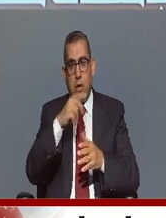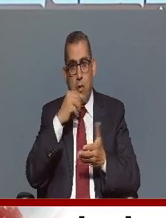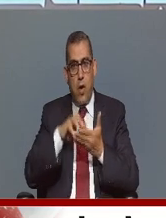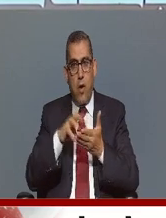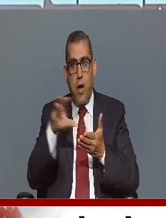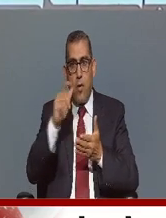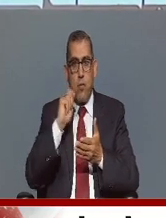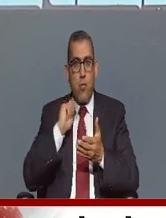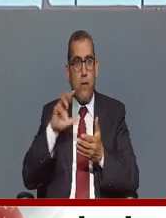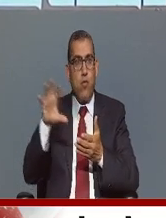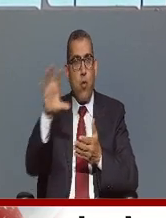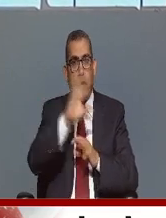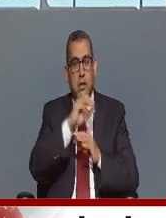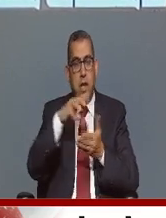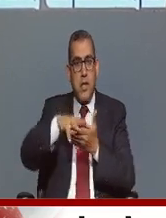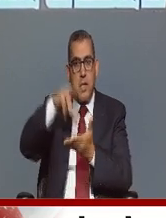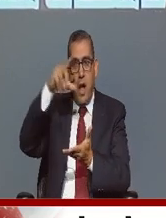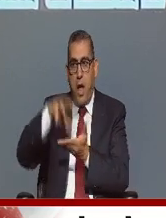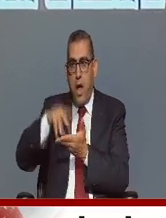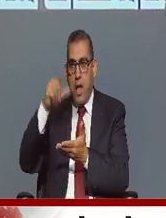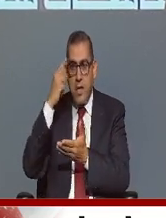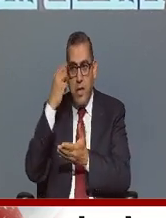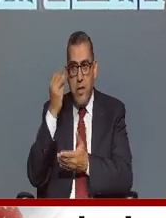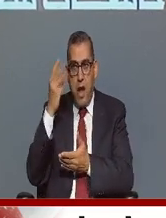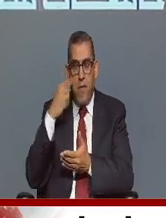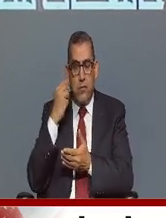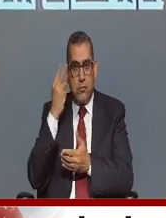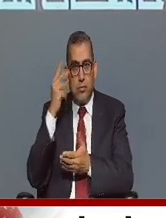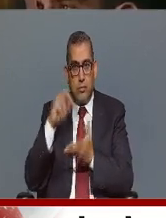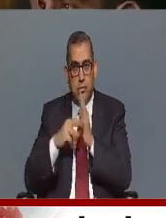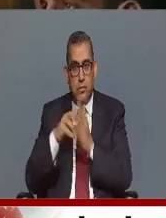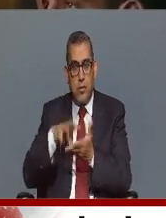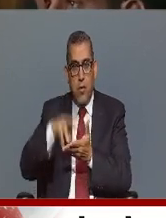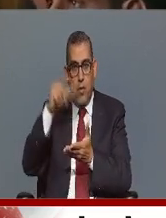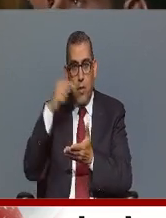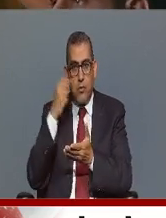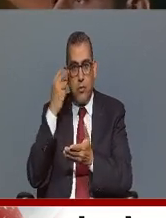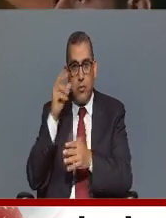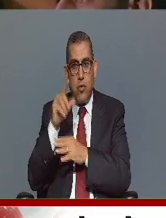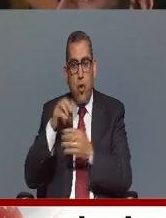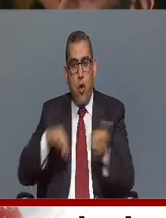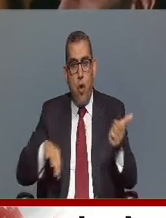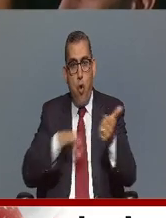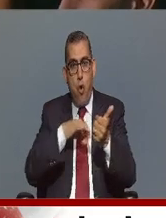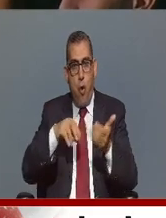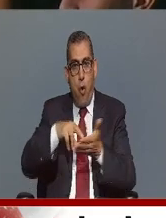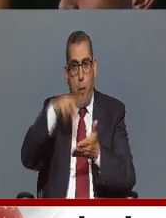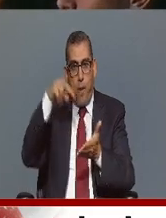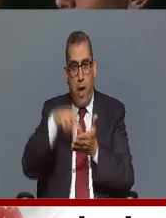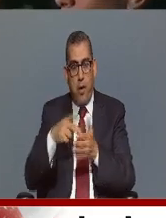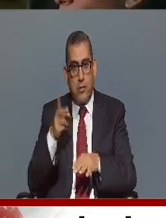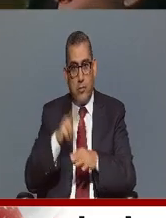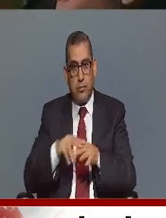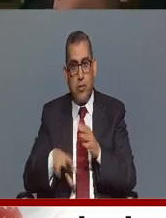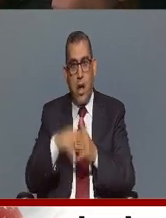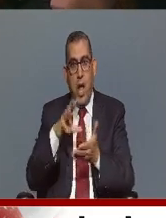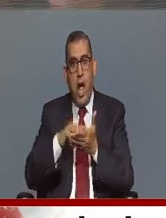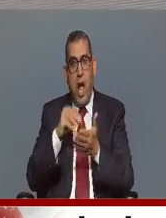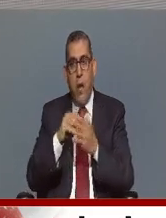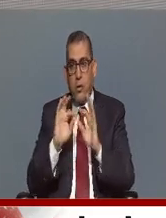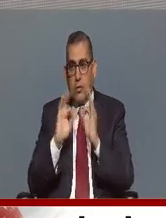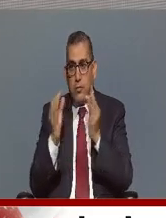قصور الثقافة ومراكز الإبداع زي مركز تنمية المواهب في الأوبرا. وتم تكوين أول فرقة